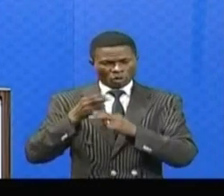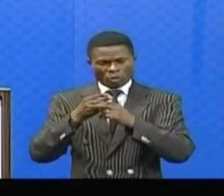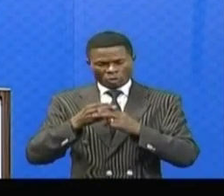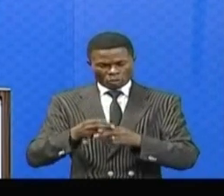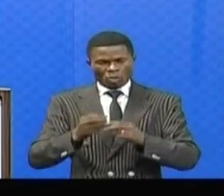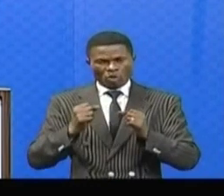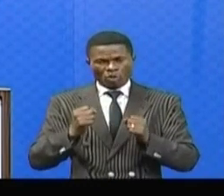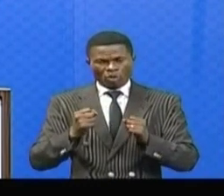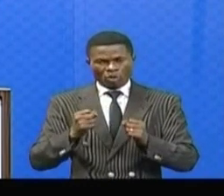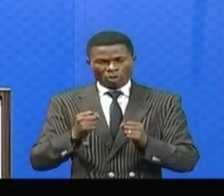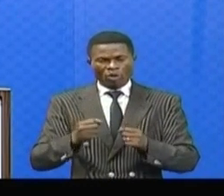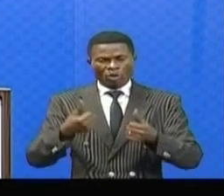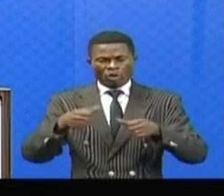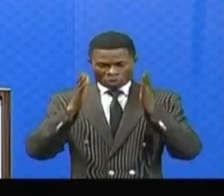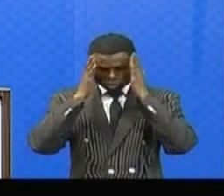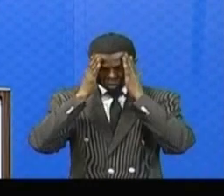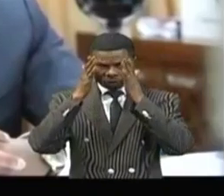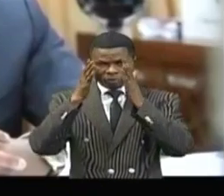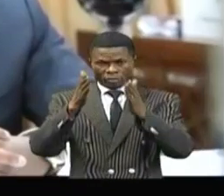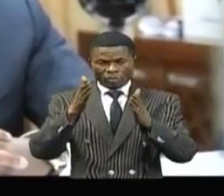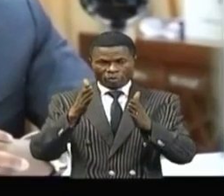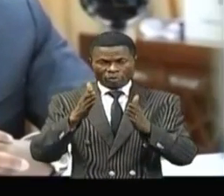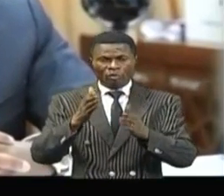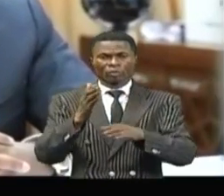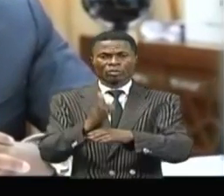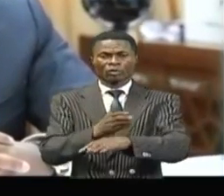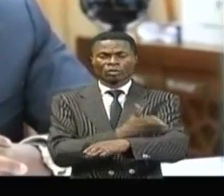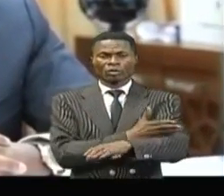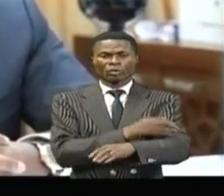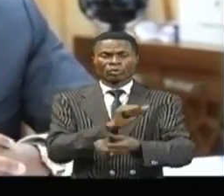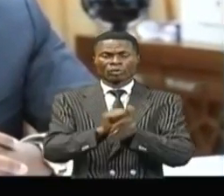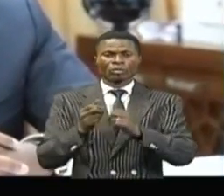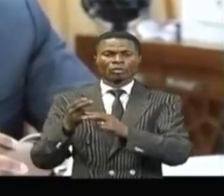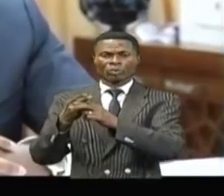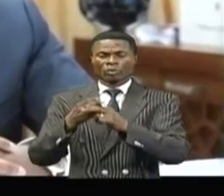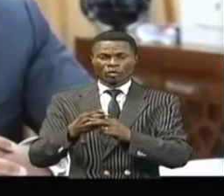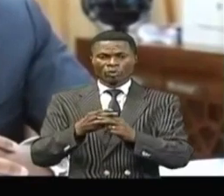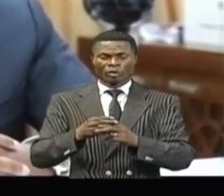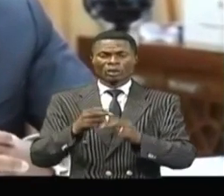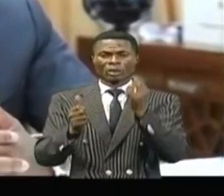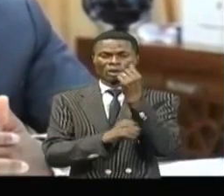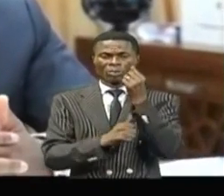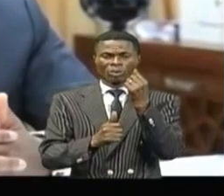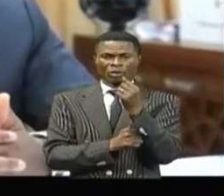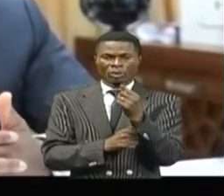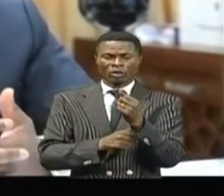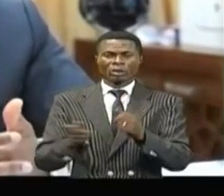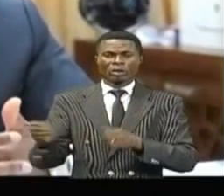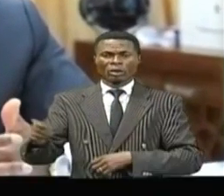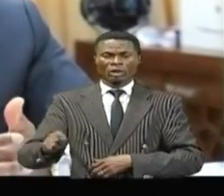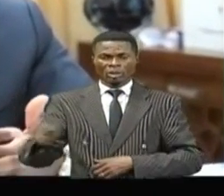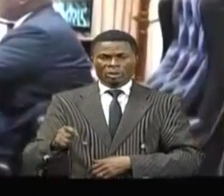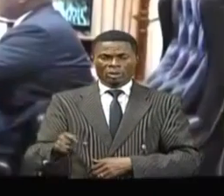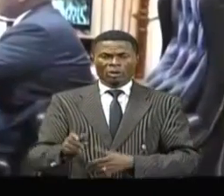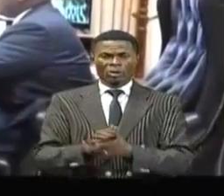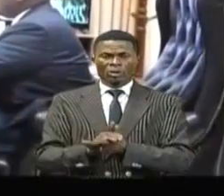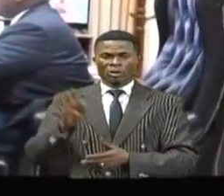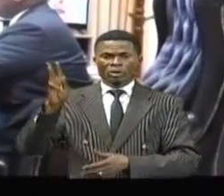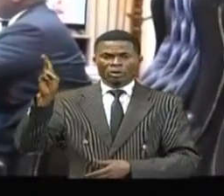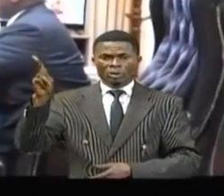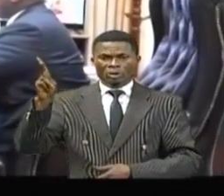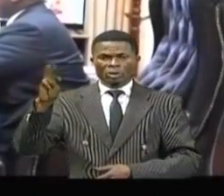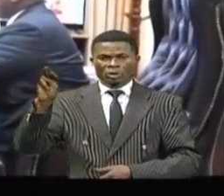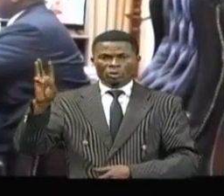près et demeure attentif à l'évolution de la situation sécuritaire et humanitaire dans les territoires de Kwamout, Promesse, de